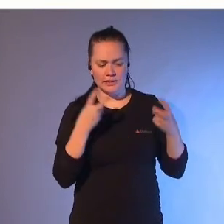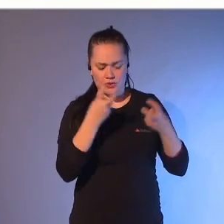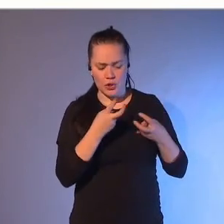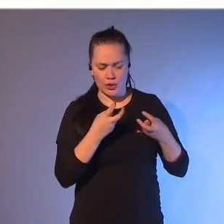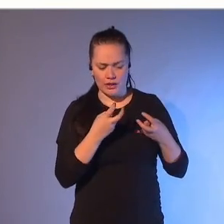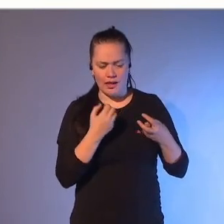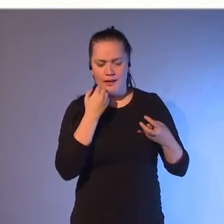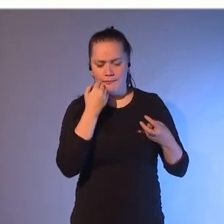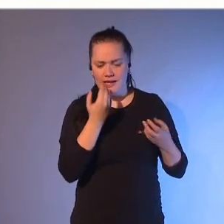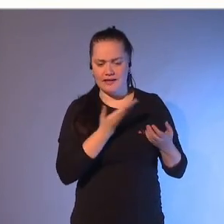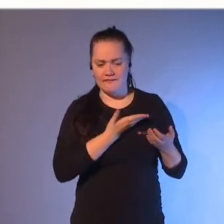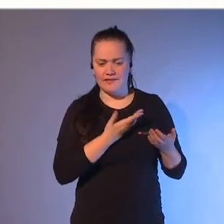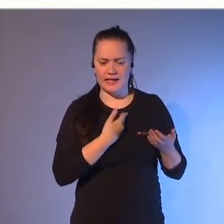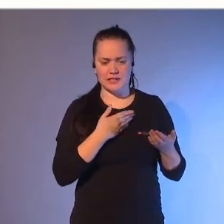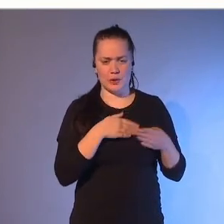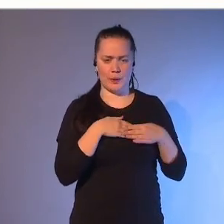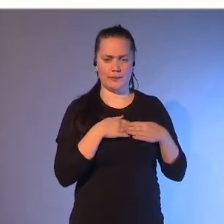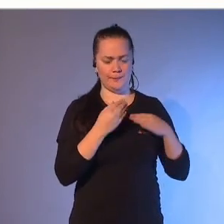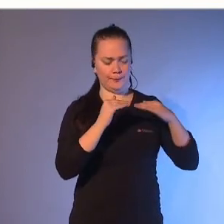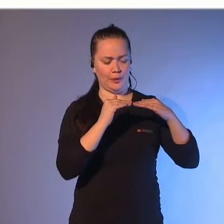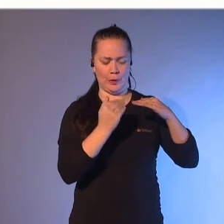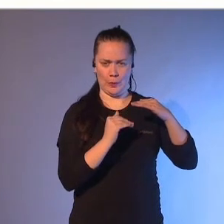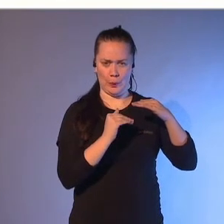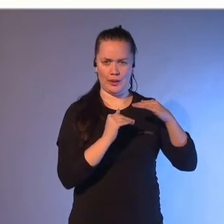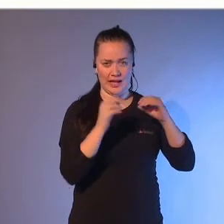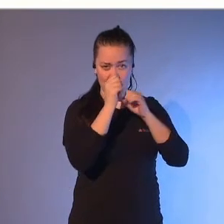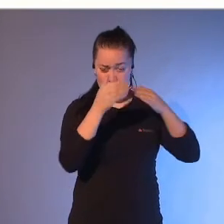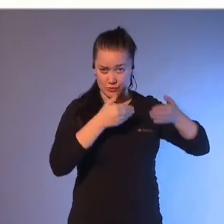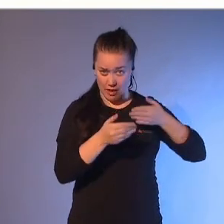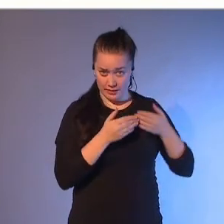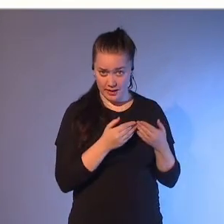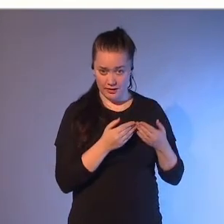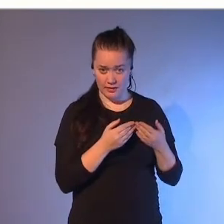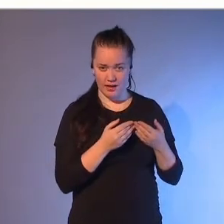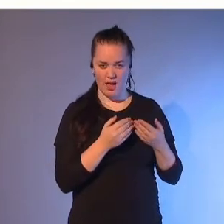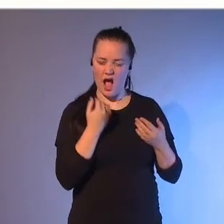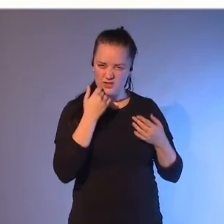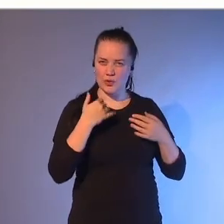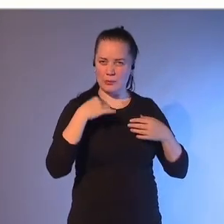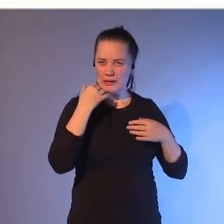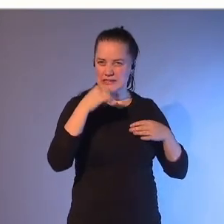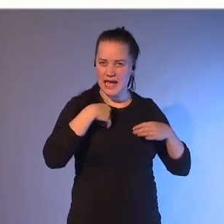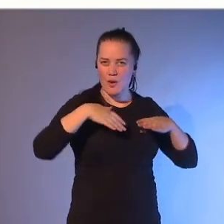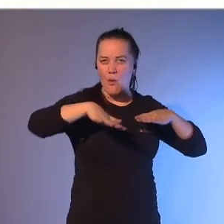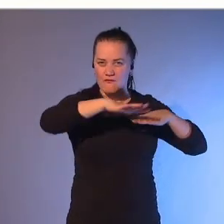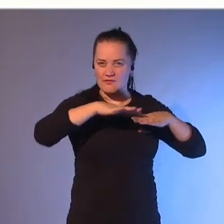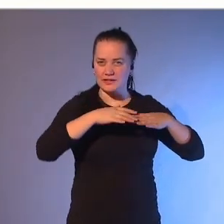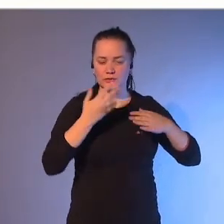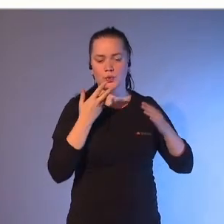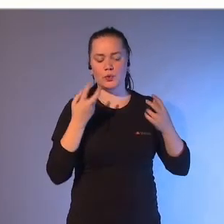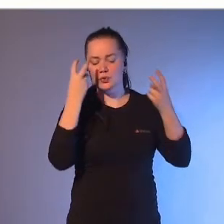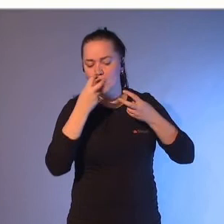bli grunnere informasjonsbehandling. Altså at man blir mer overfladisk i det man søker på nett.